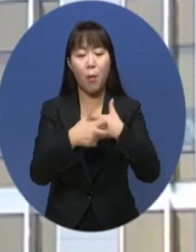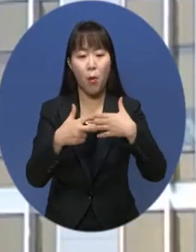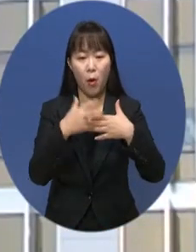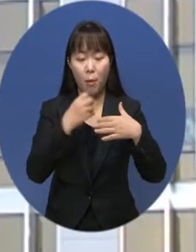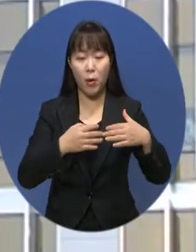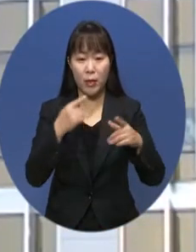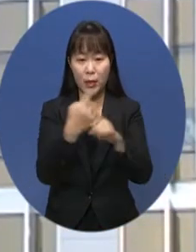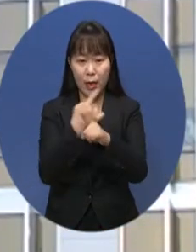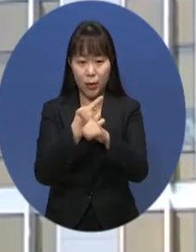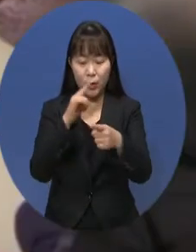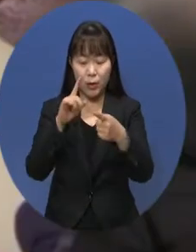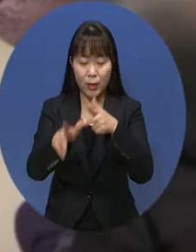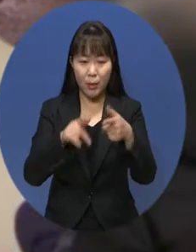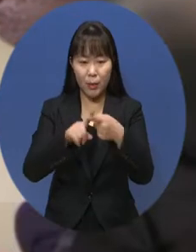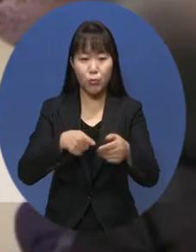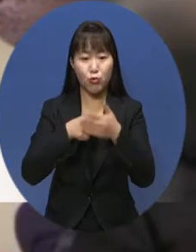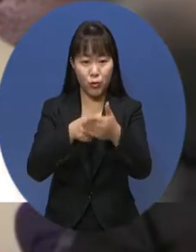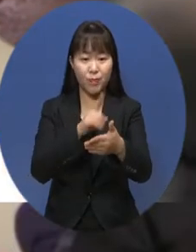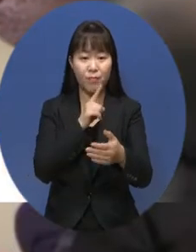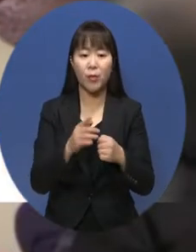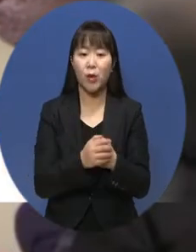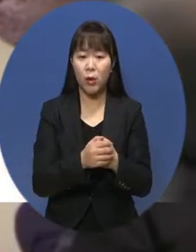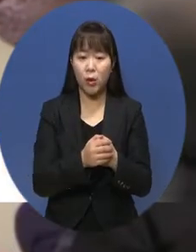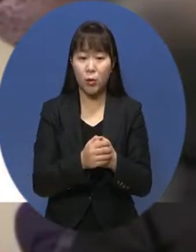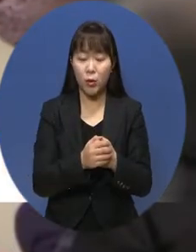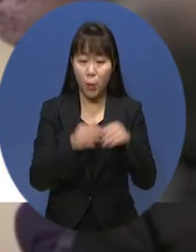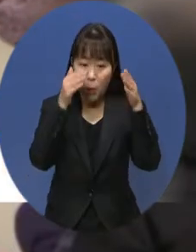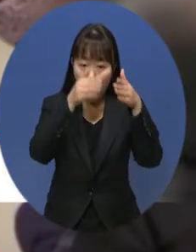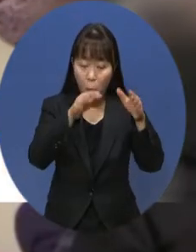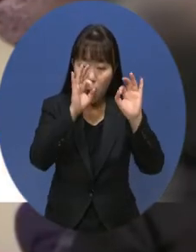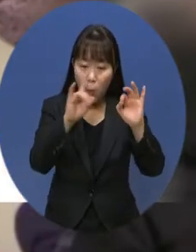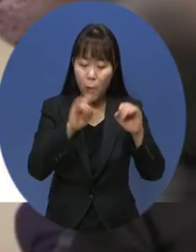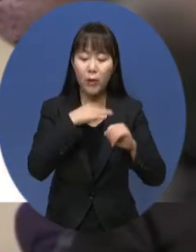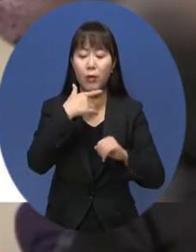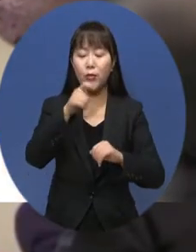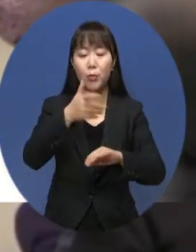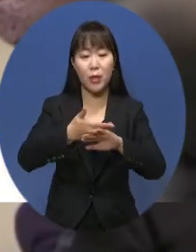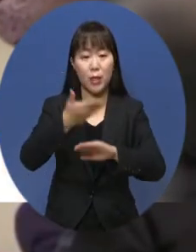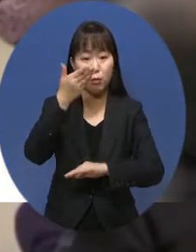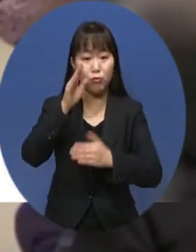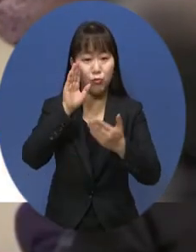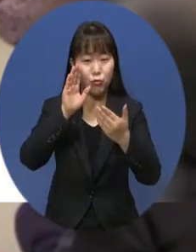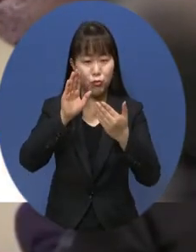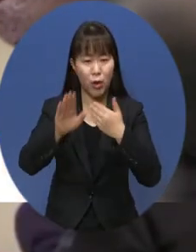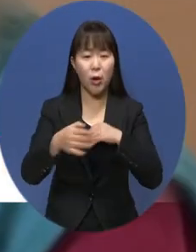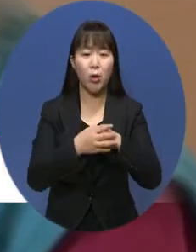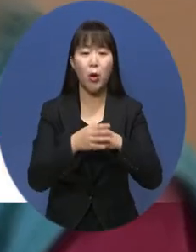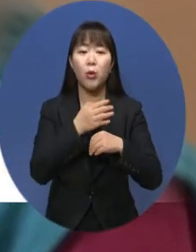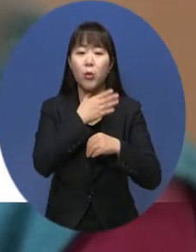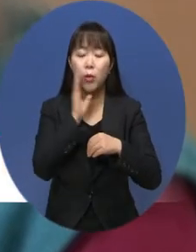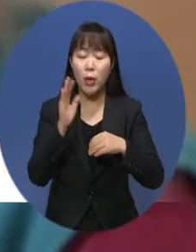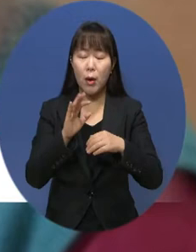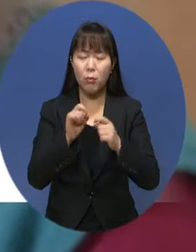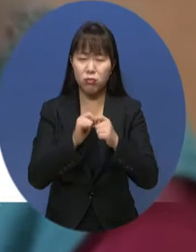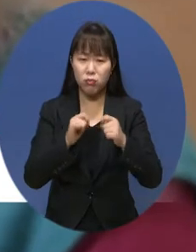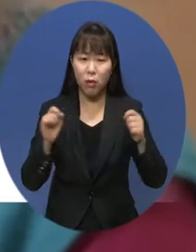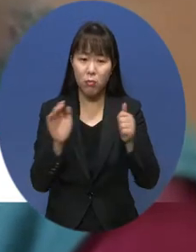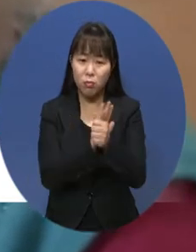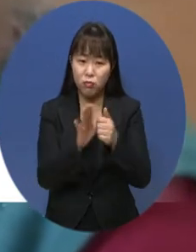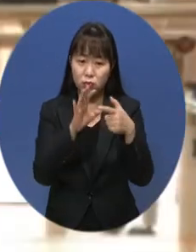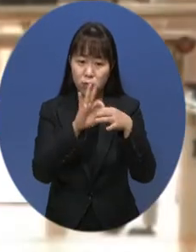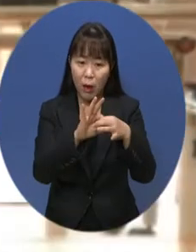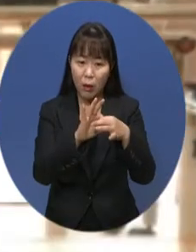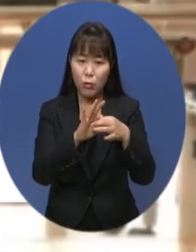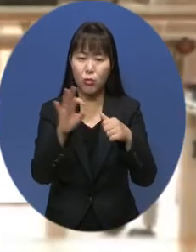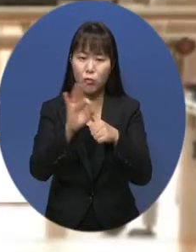고 밝혔습니다 가장 주목을 받는 제독 에서는 65세 이후 노인장기요양 수급자로 전한데 급여가